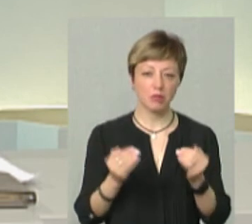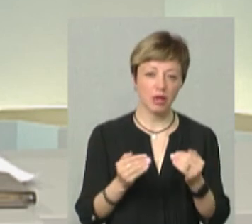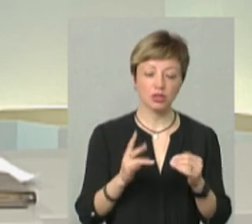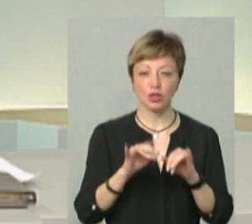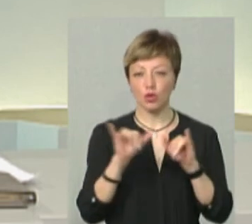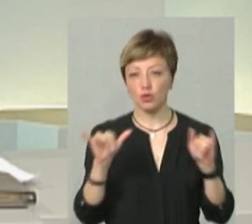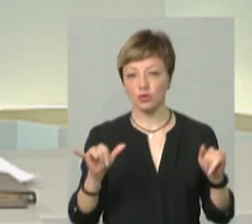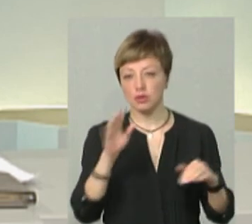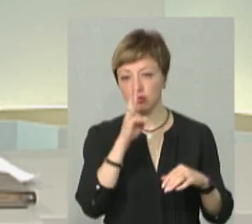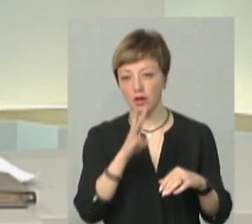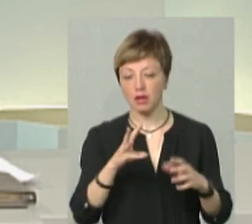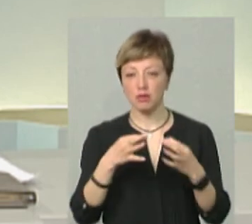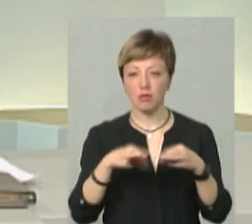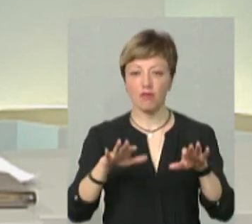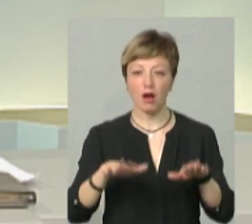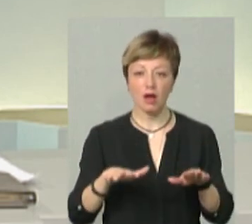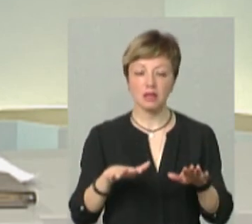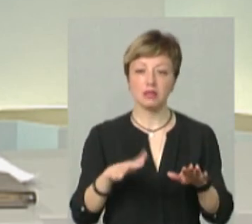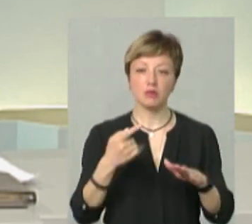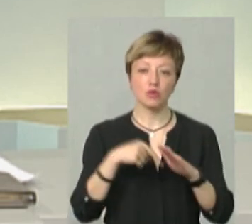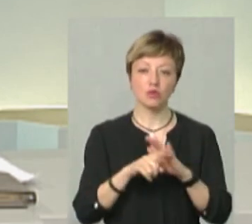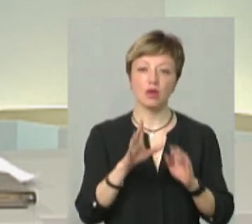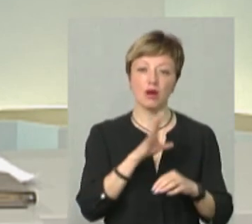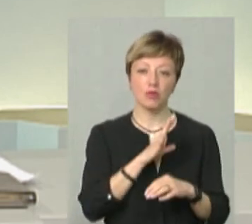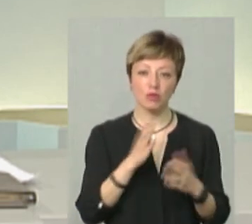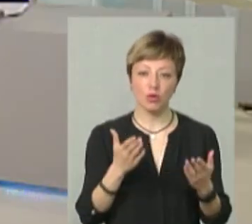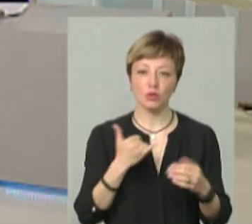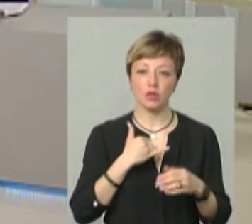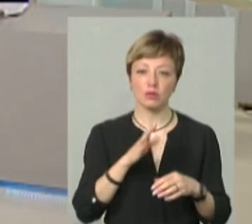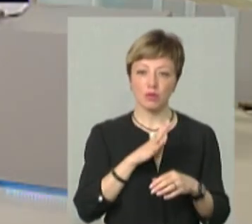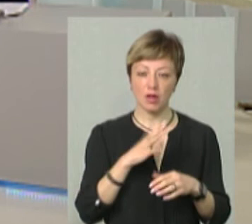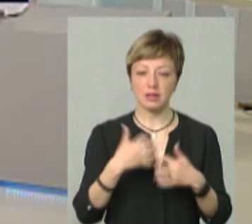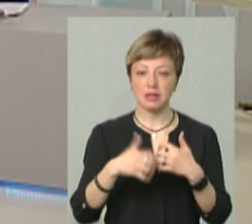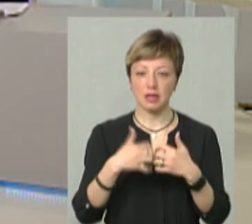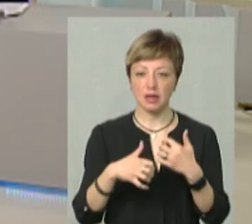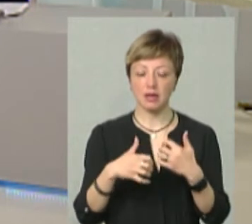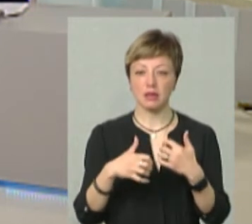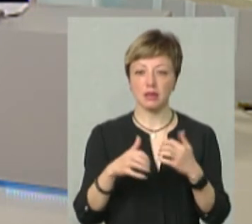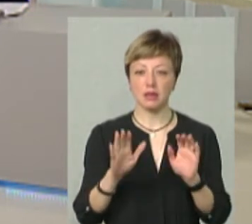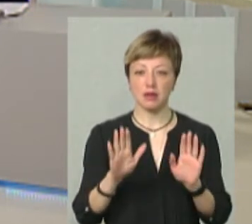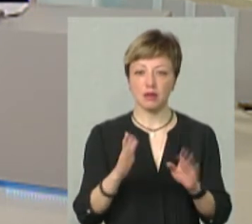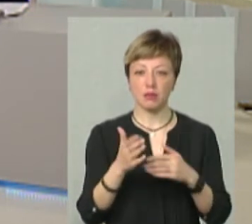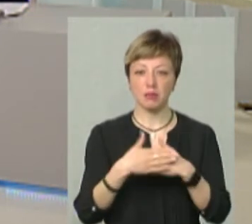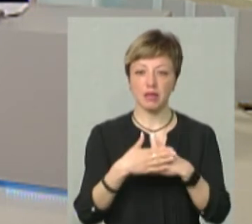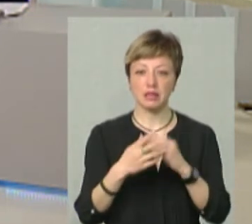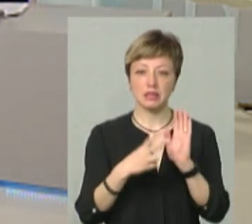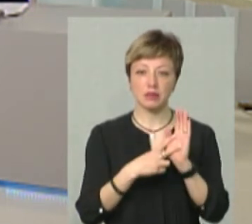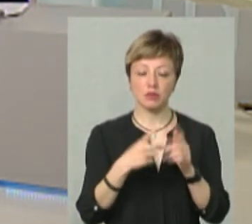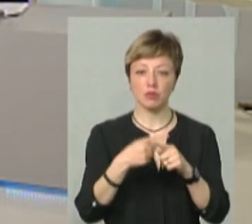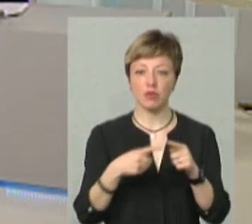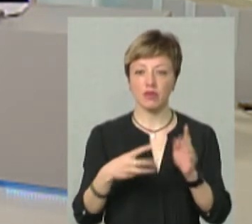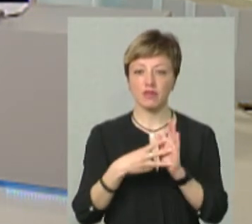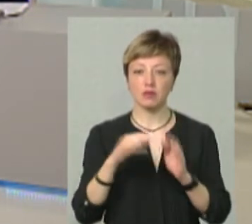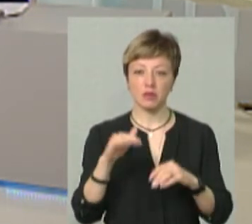ні росту заробітної плати по вакансіях, по суті, яка вони були, як в нас була там середня, там біля 7,5-8